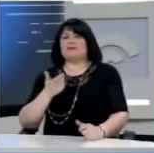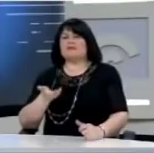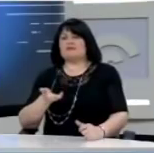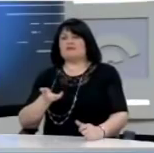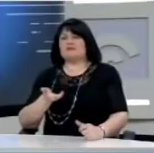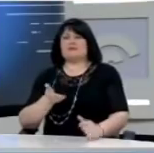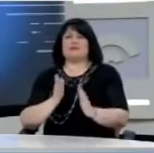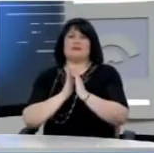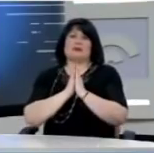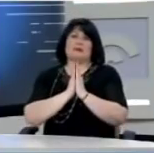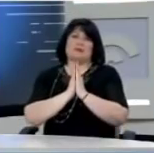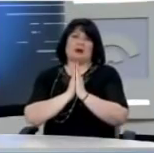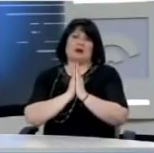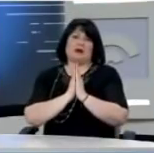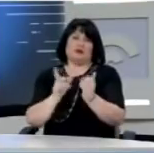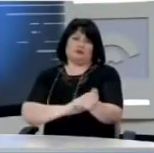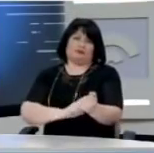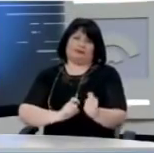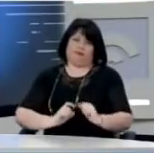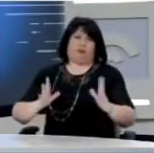θα σας παρακαλέσω να μην εξάπτεστε.